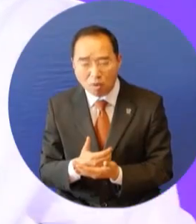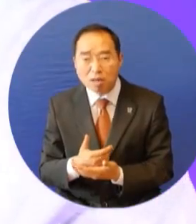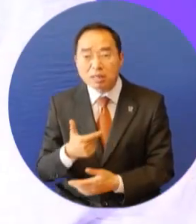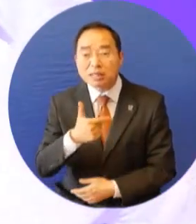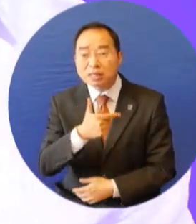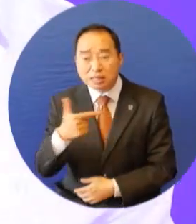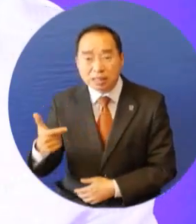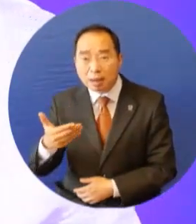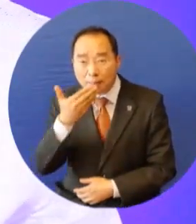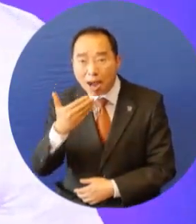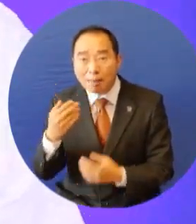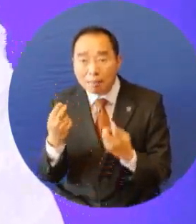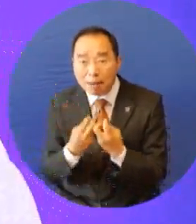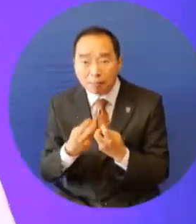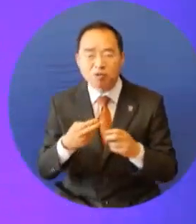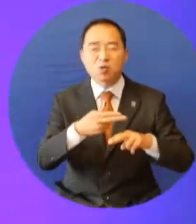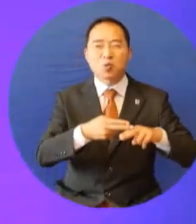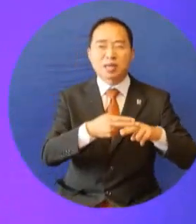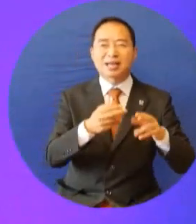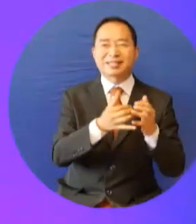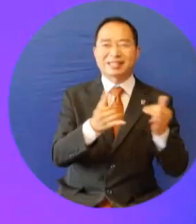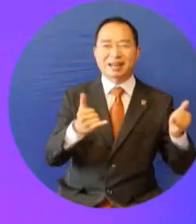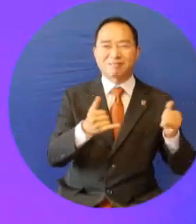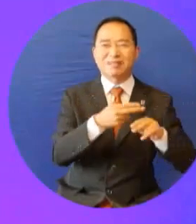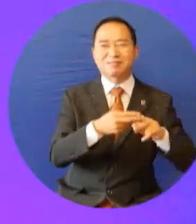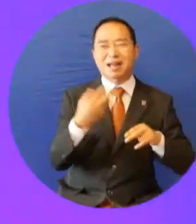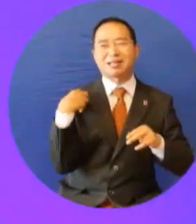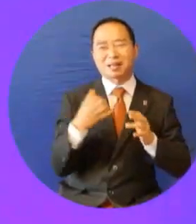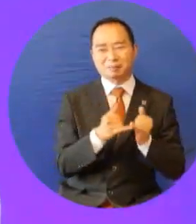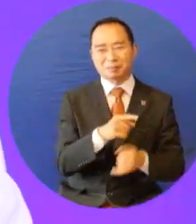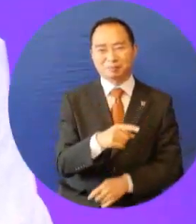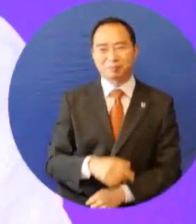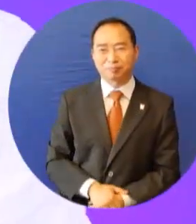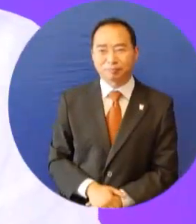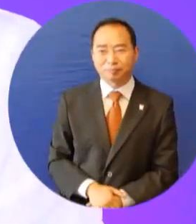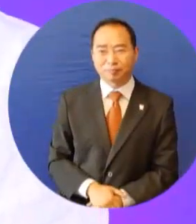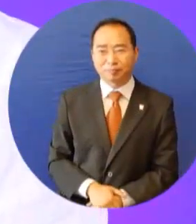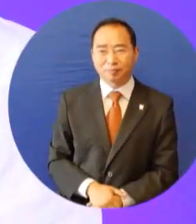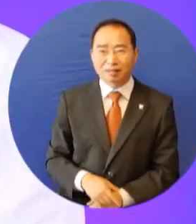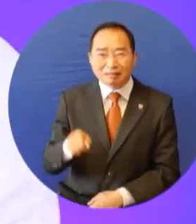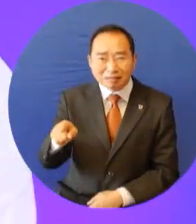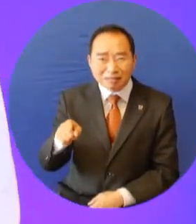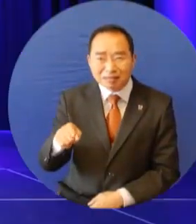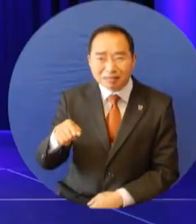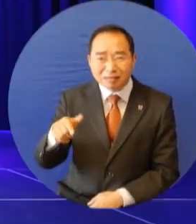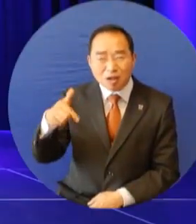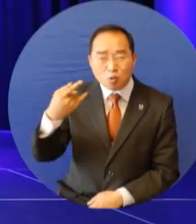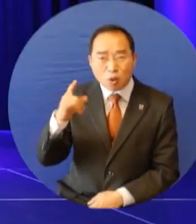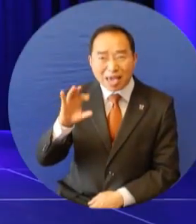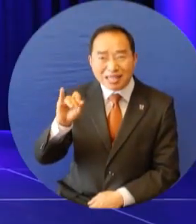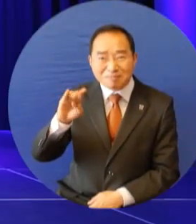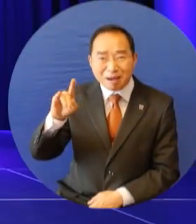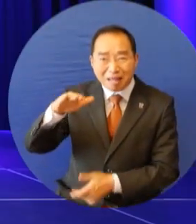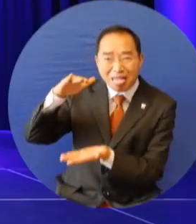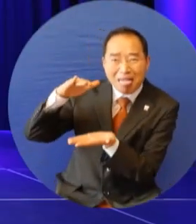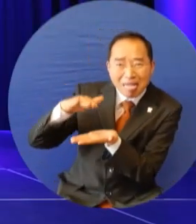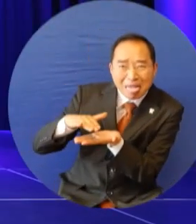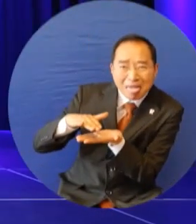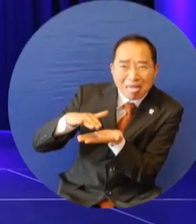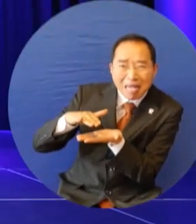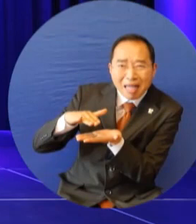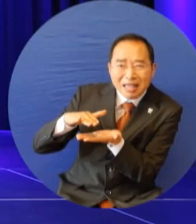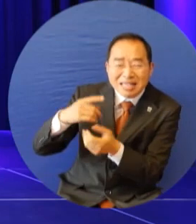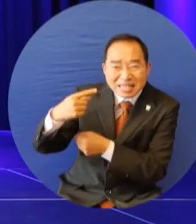우리는 그 감동을 극대화시켜주는 게 요리하는 사람, 음식을 만드는 사람이 책임이지. 워낙 키가 작아요.